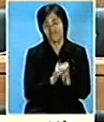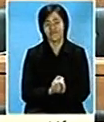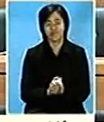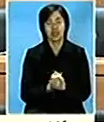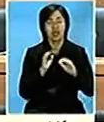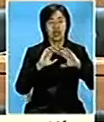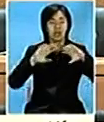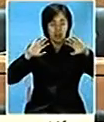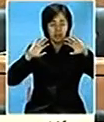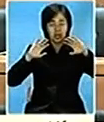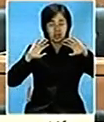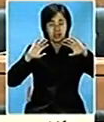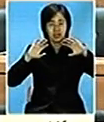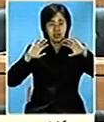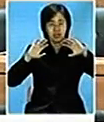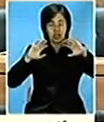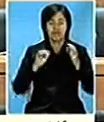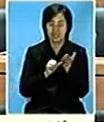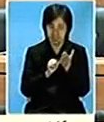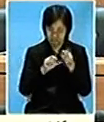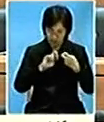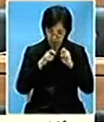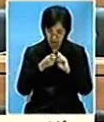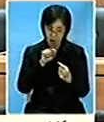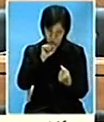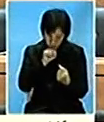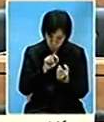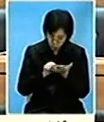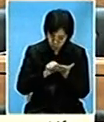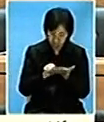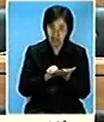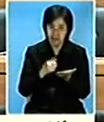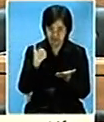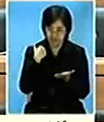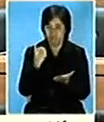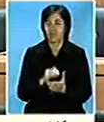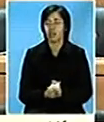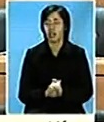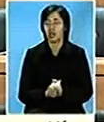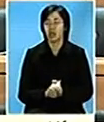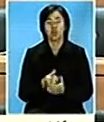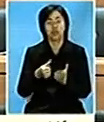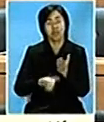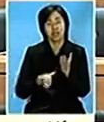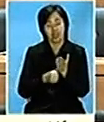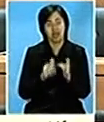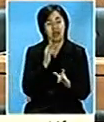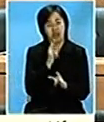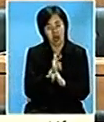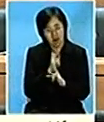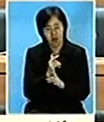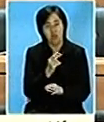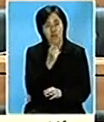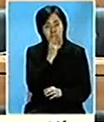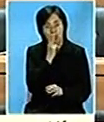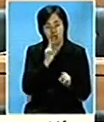ลที่เกาถูกที่คันนะครับโดยเฉพาะเรื่องของภาษีบาปนะครับแม้จะมี